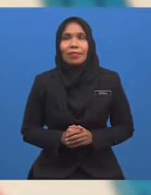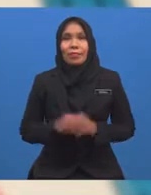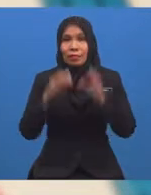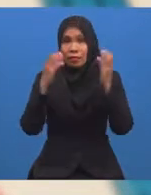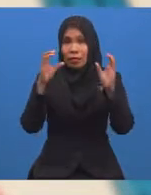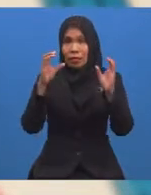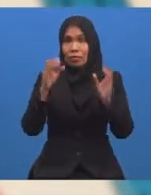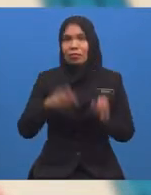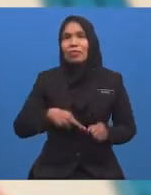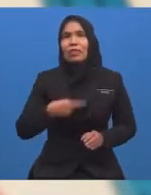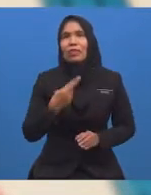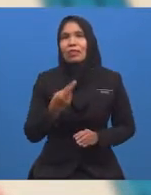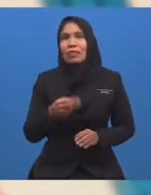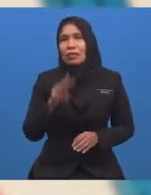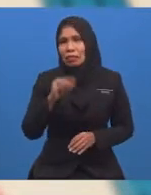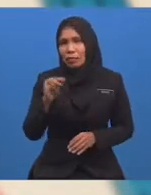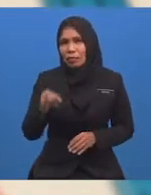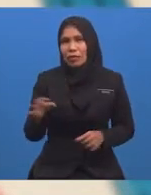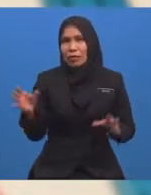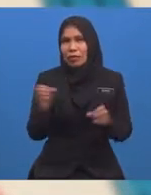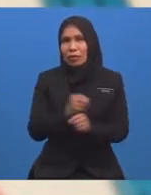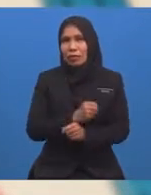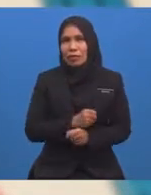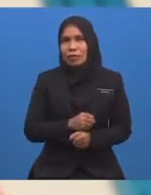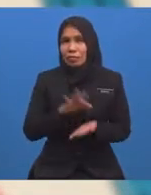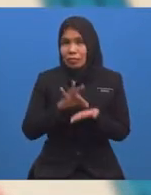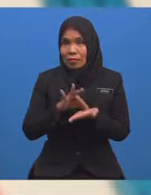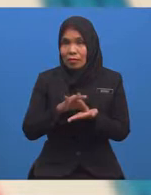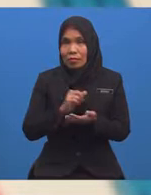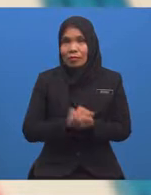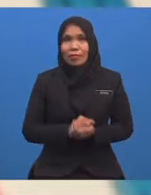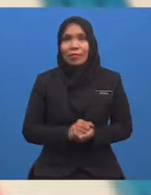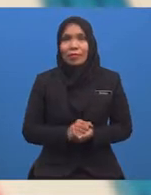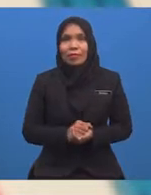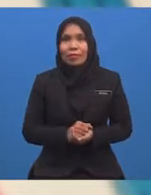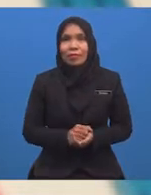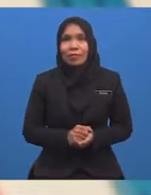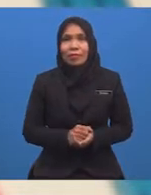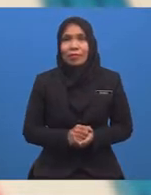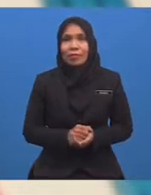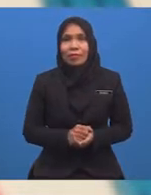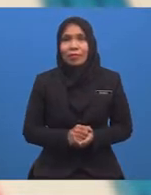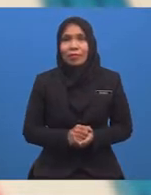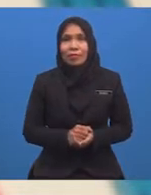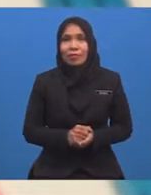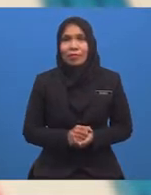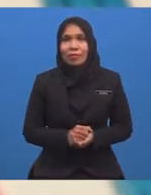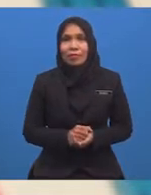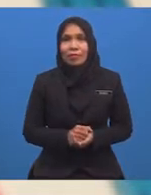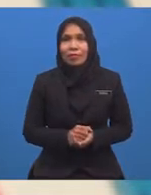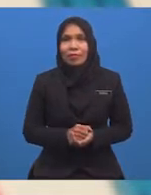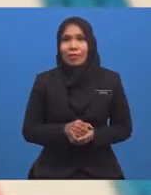murid-murid dapat mengira bilangan biji orange yang diterima Berdasarkan